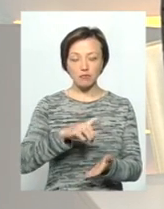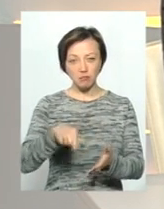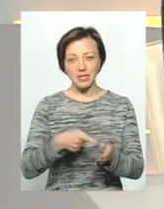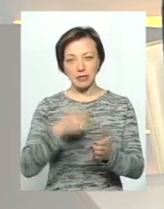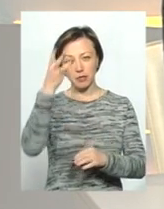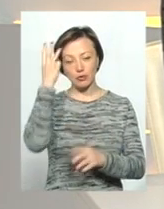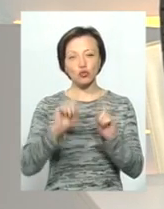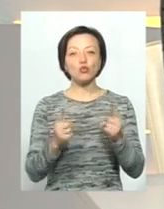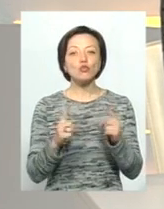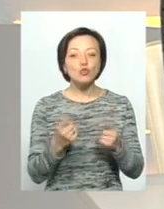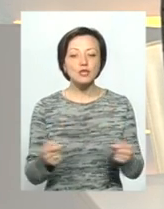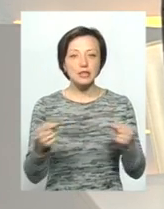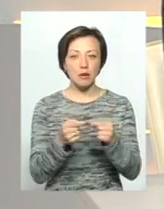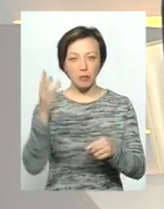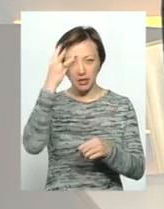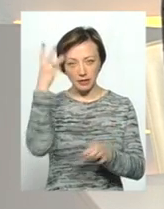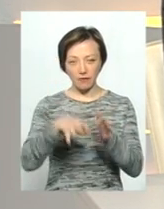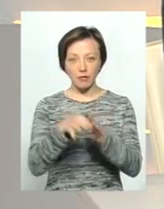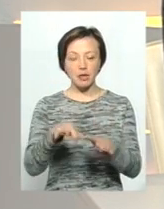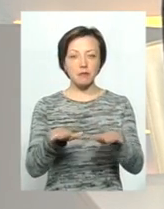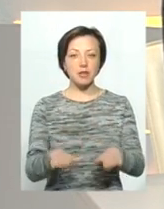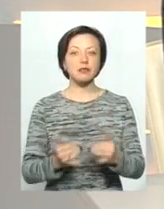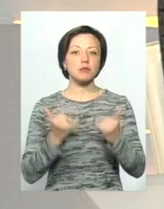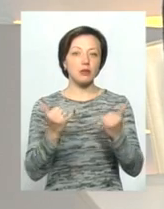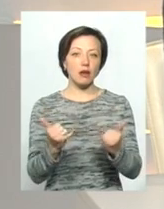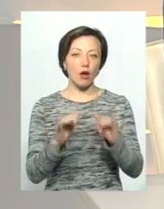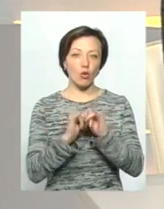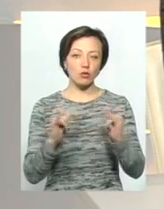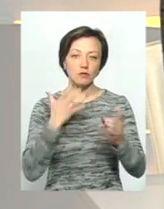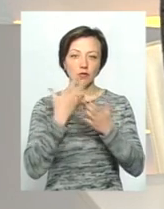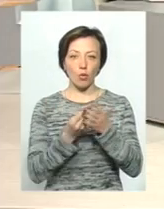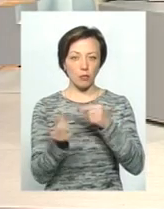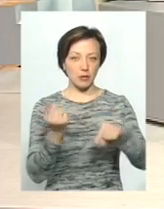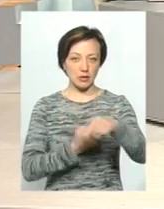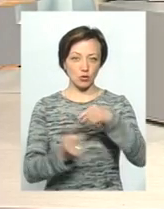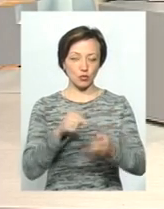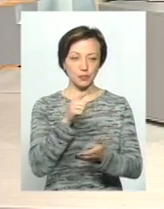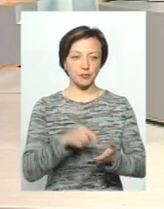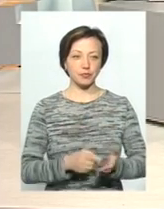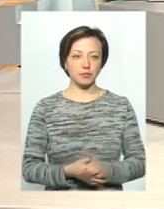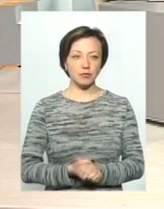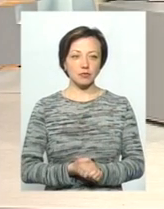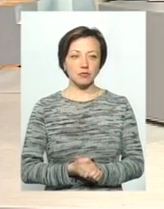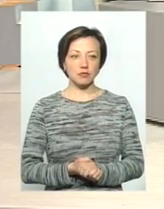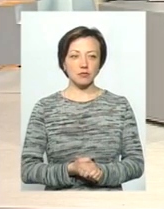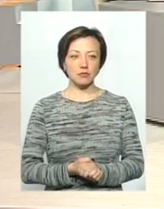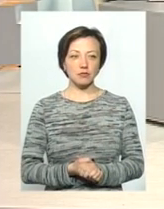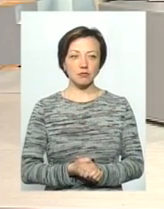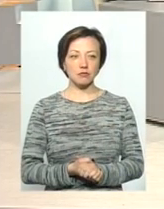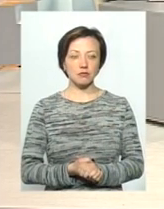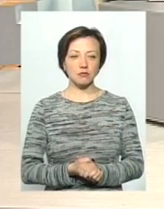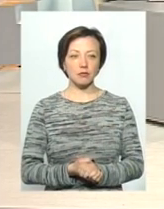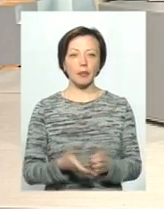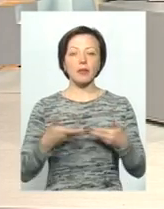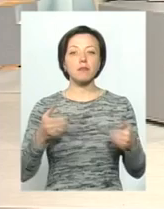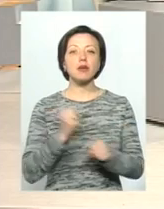чому саме Хмельницький вибрали місцем для розвитку свого бізнесу? Так, тут «Дювельсдорф Україна», ми